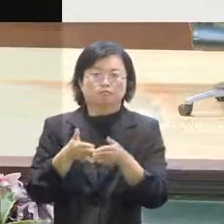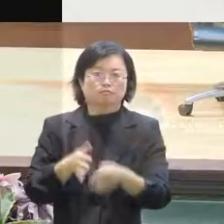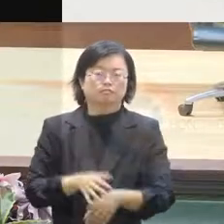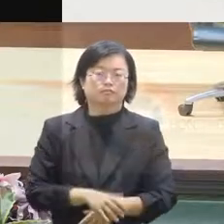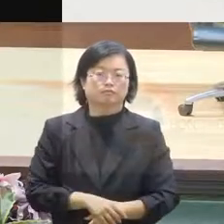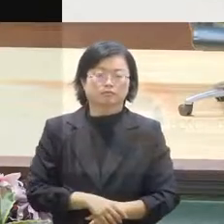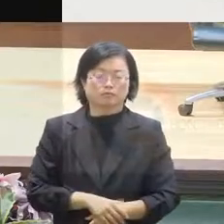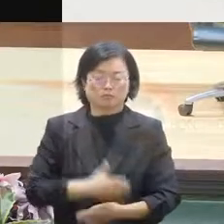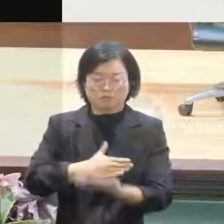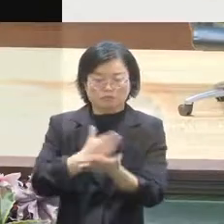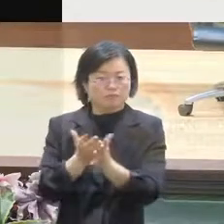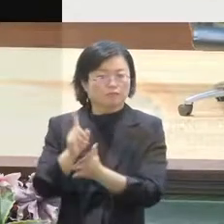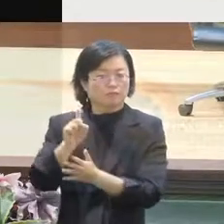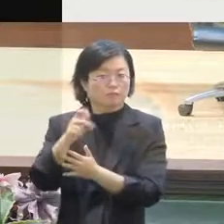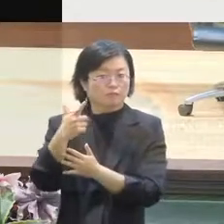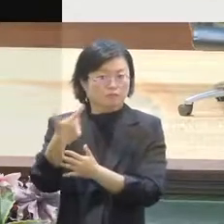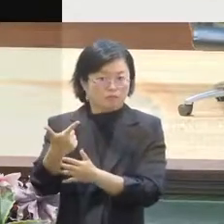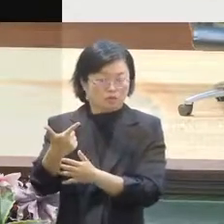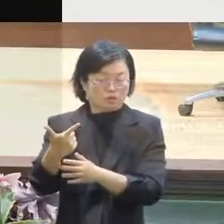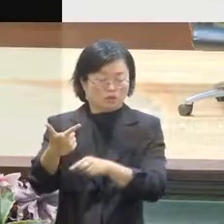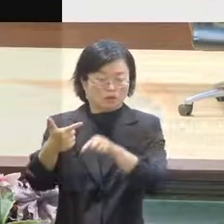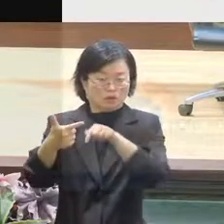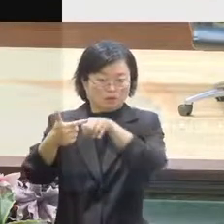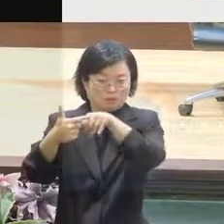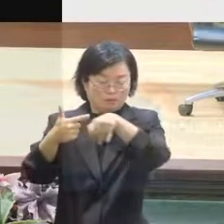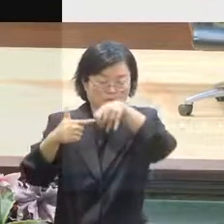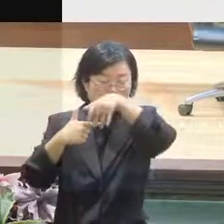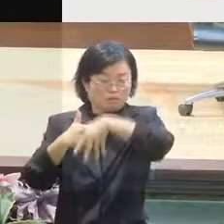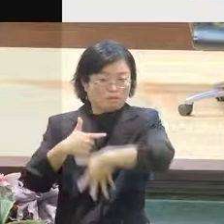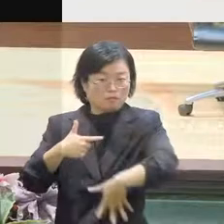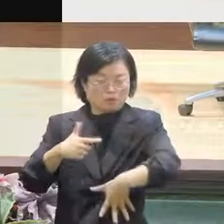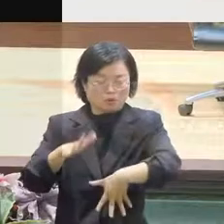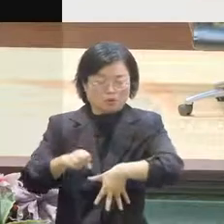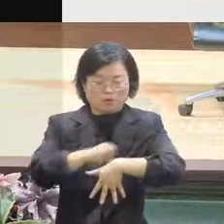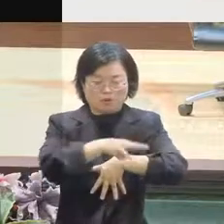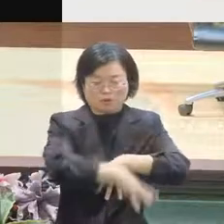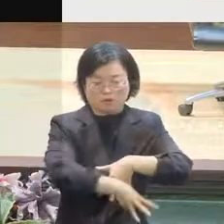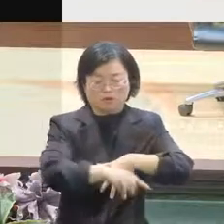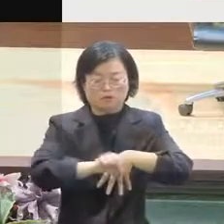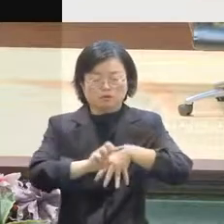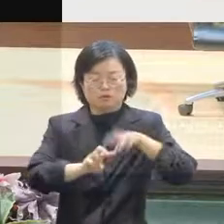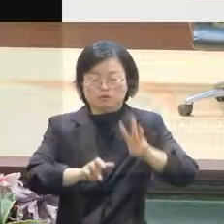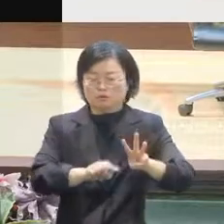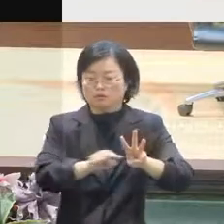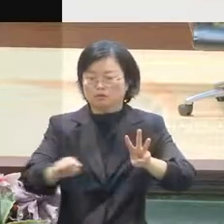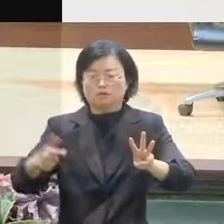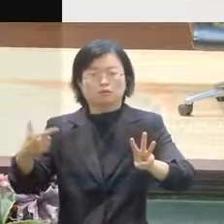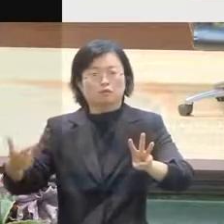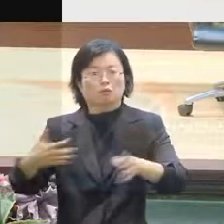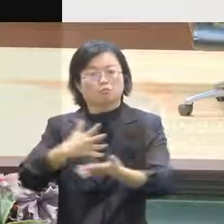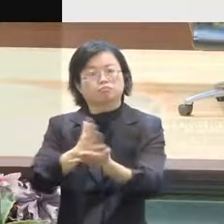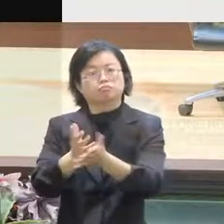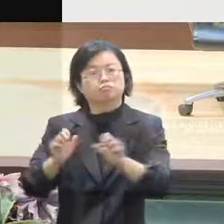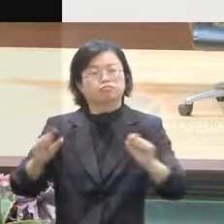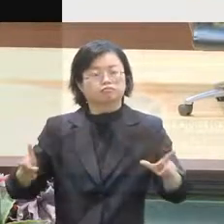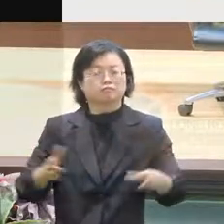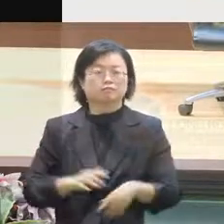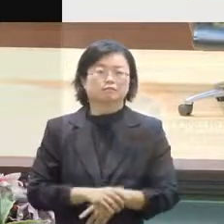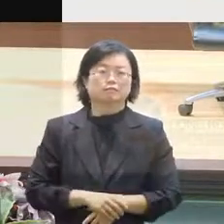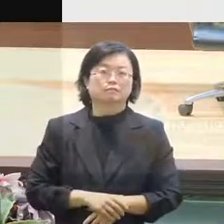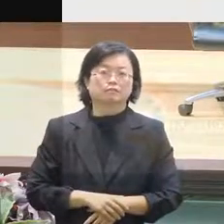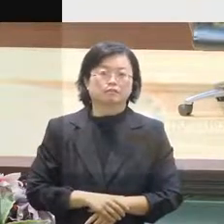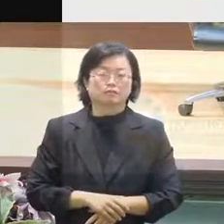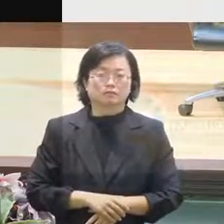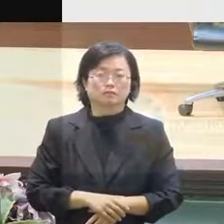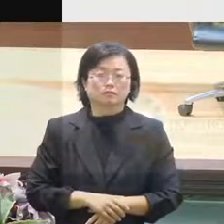之下呢，我们每一个类别呢又有3到6个不等的子类别。因为我们只是去评估香港一个